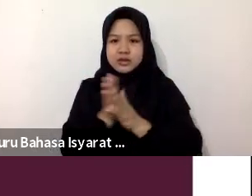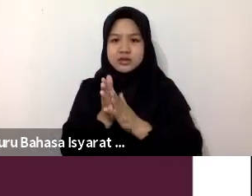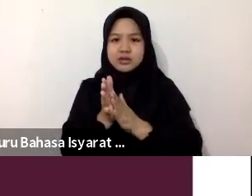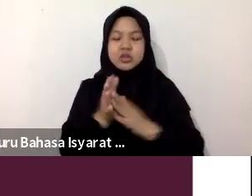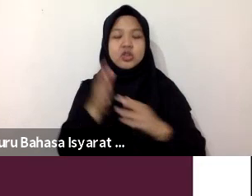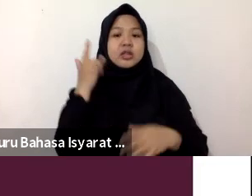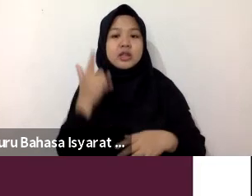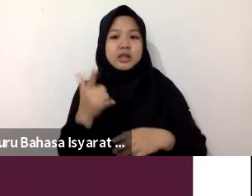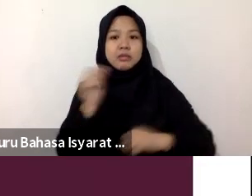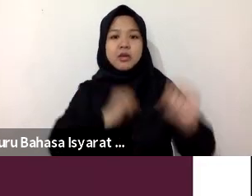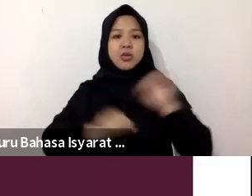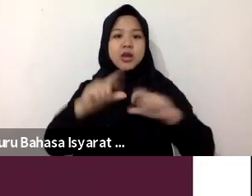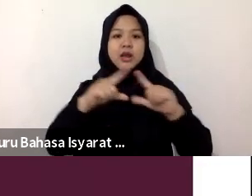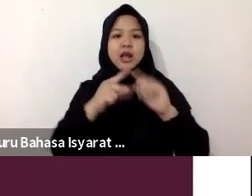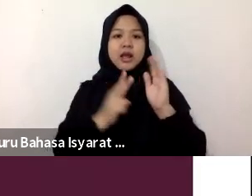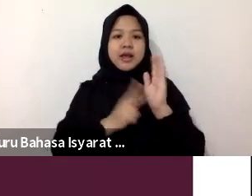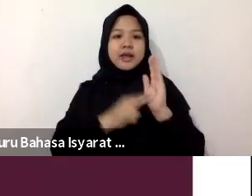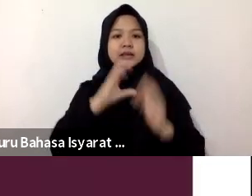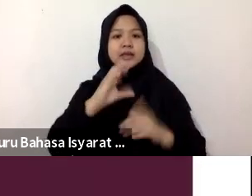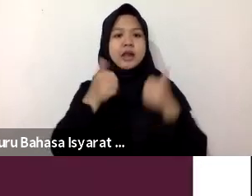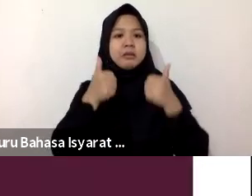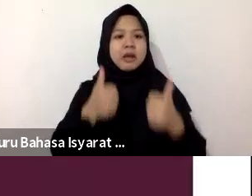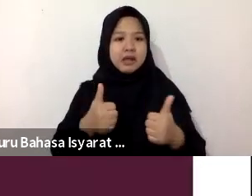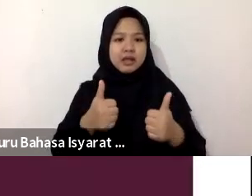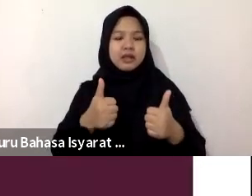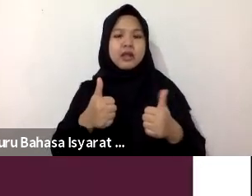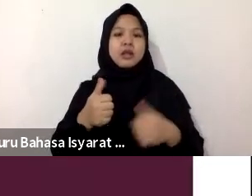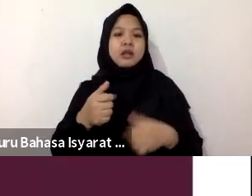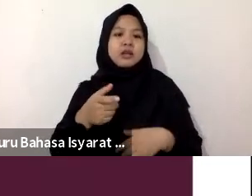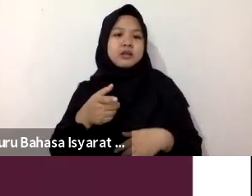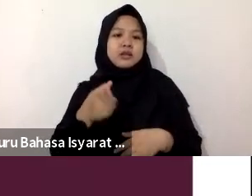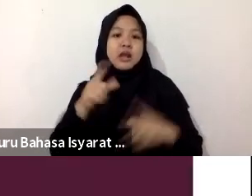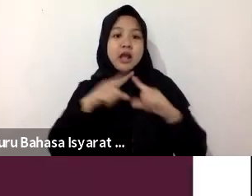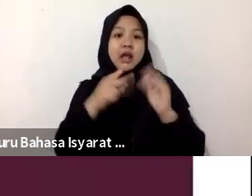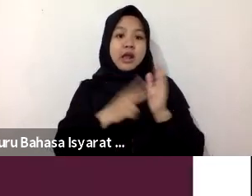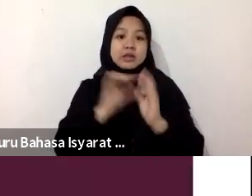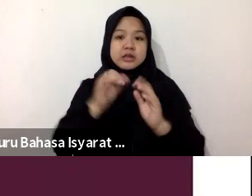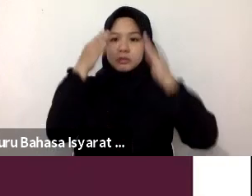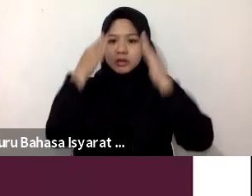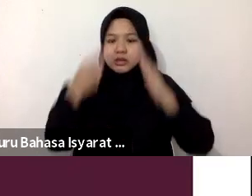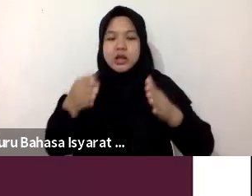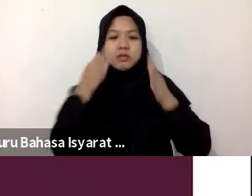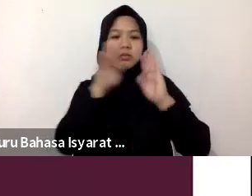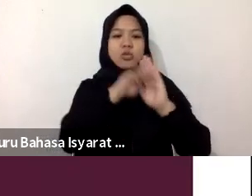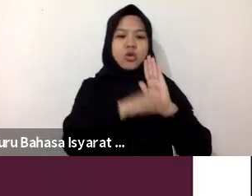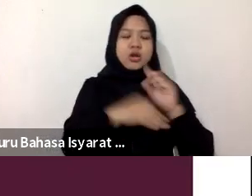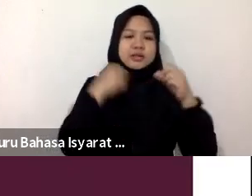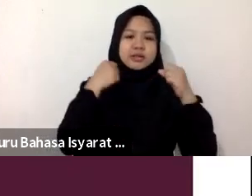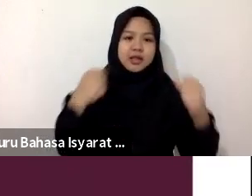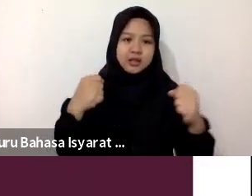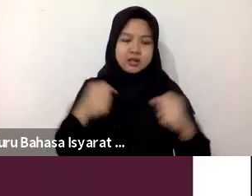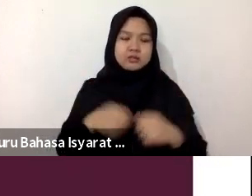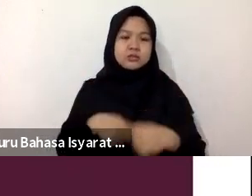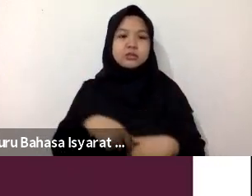tetap melakukan ANC dengan baik, tapi tentunya ANC ini dengan memperhatikan protokol kesehatan.